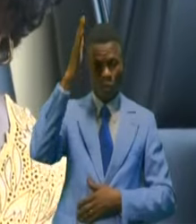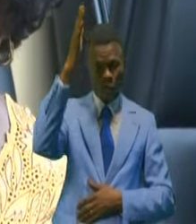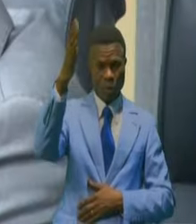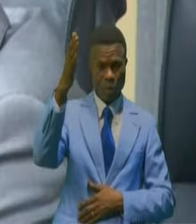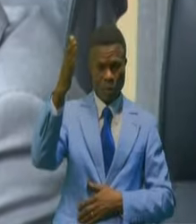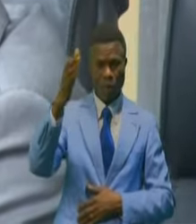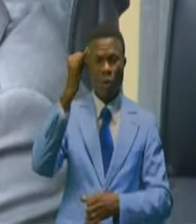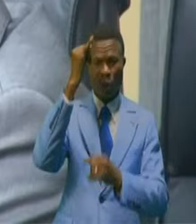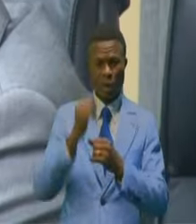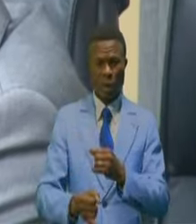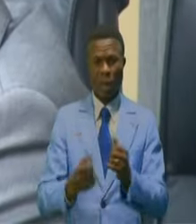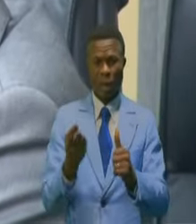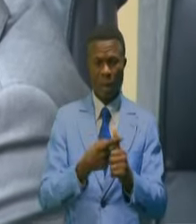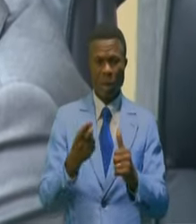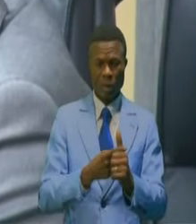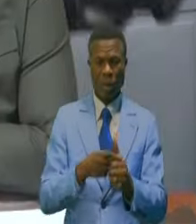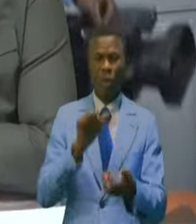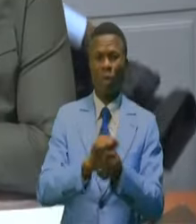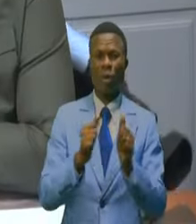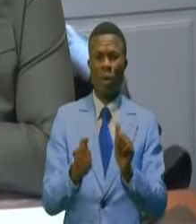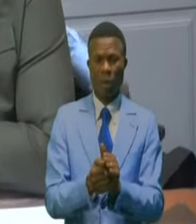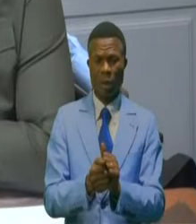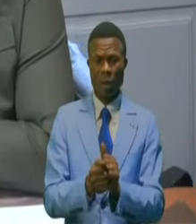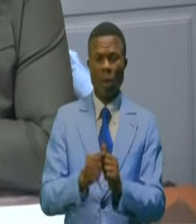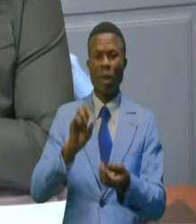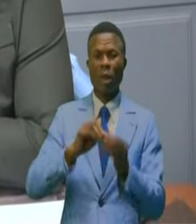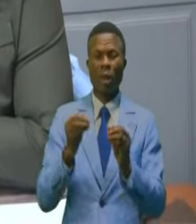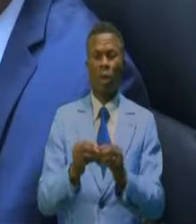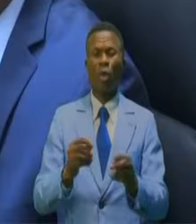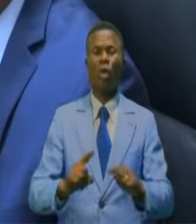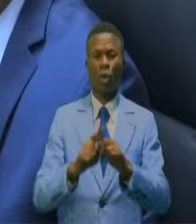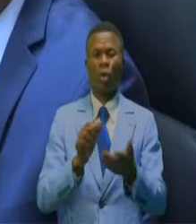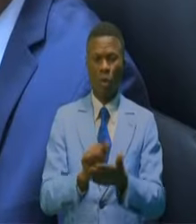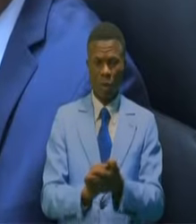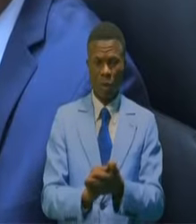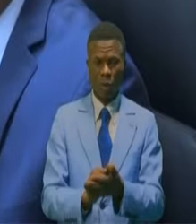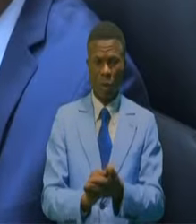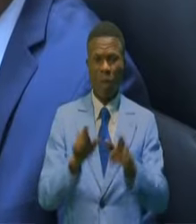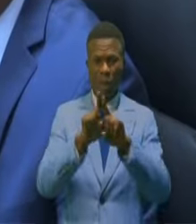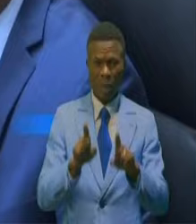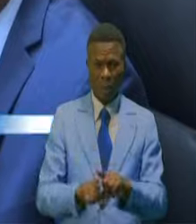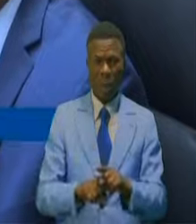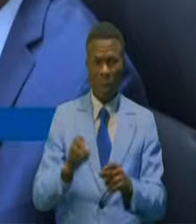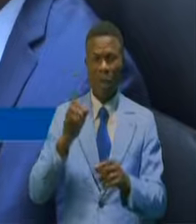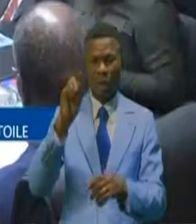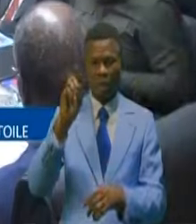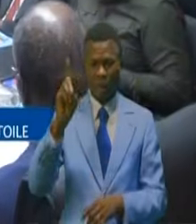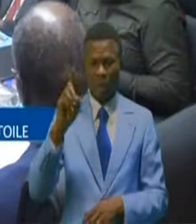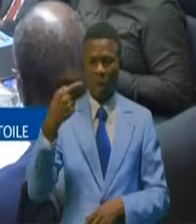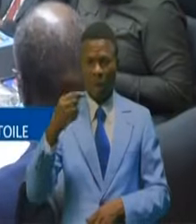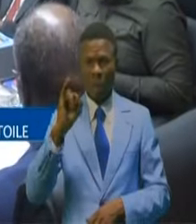des clôtures fin mai. La question des contentieux, celle de croisement des données DGDA-DGI face